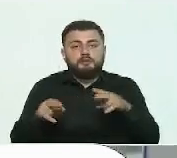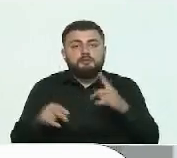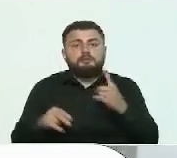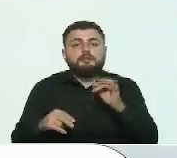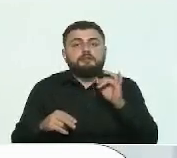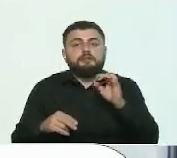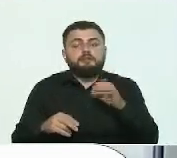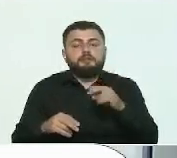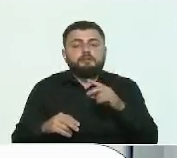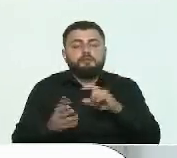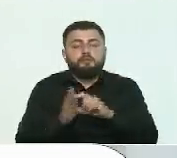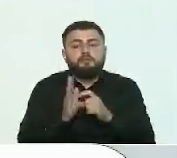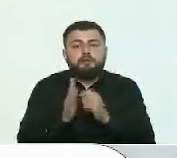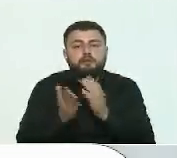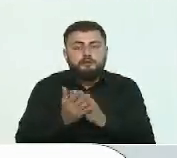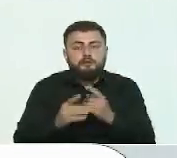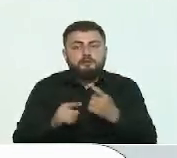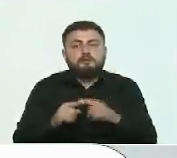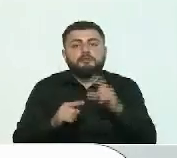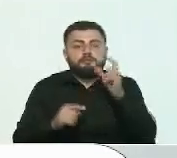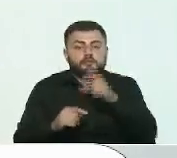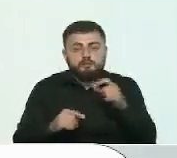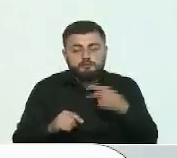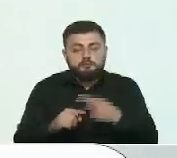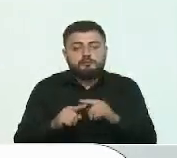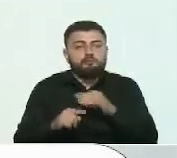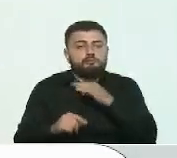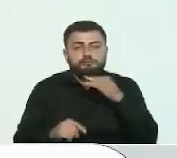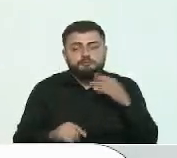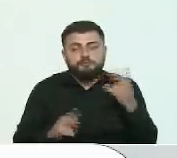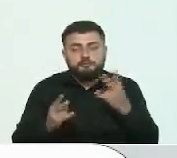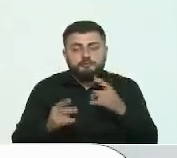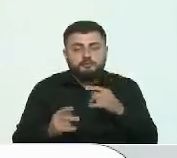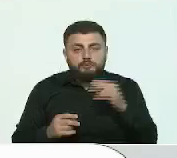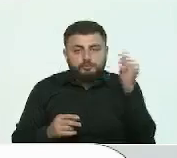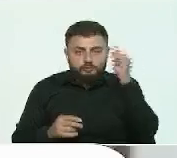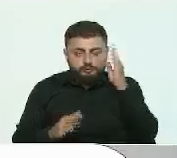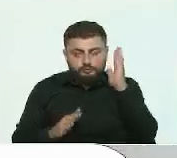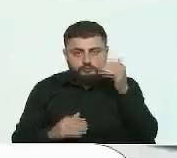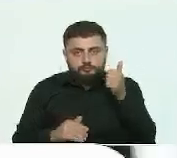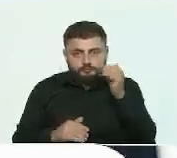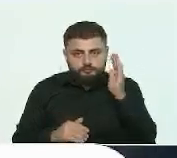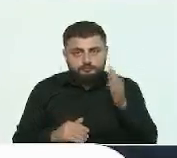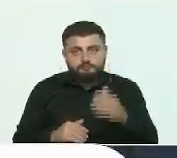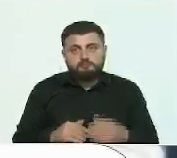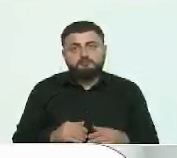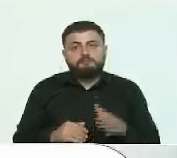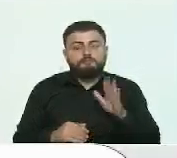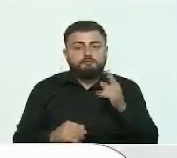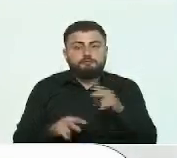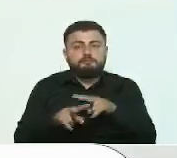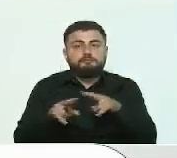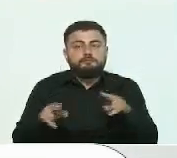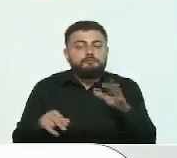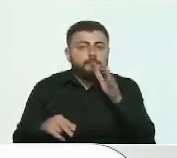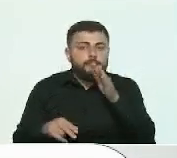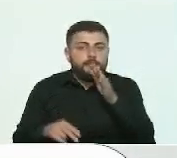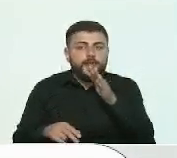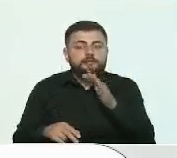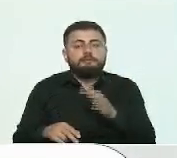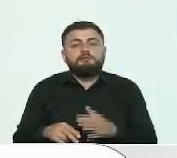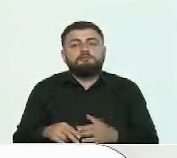istim otağımız var ki, şagirdlər də bundan çox mükəmməl səviyyədə yararlanacaqlar. Və eyni zamanda